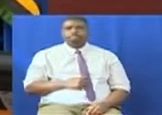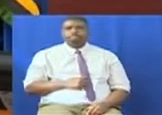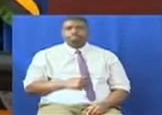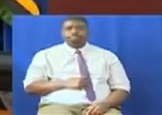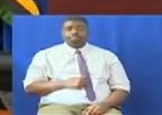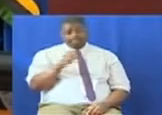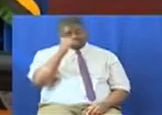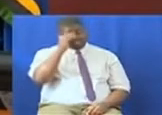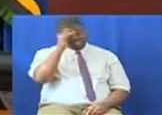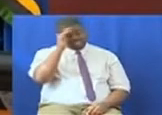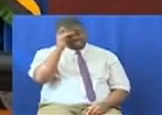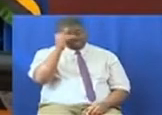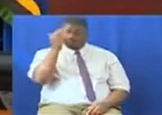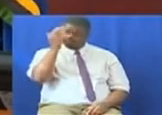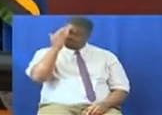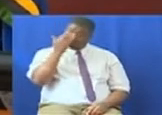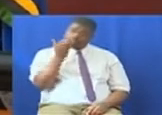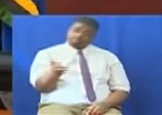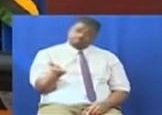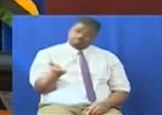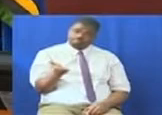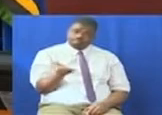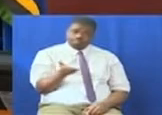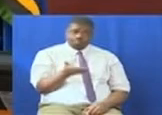tunafahamu kwamba